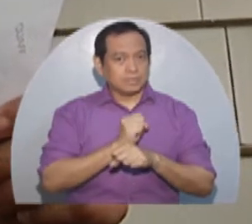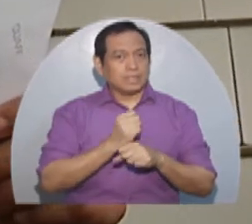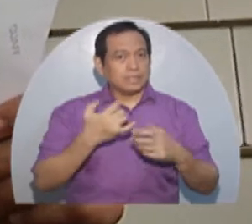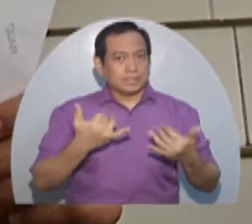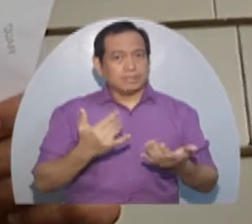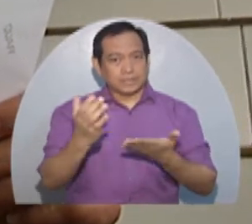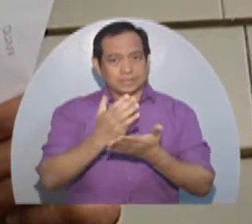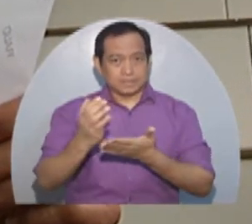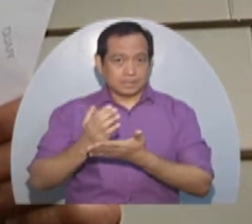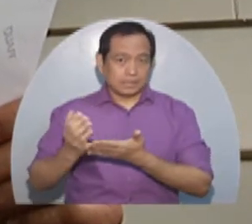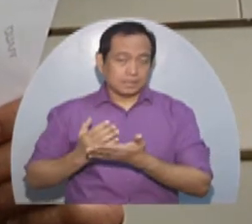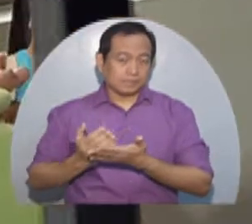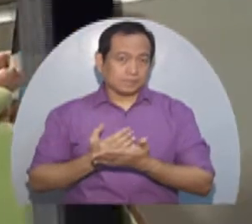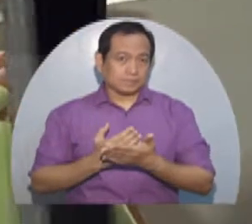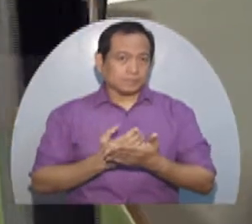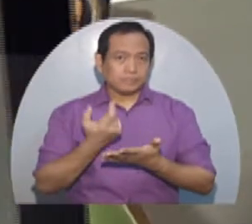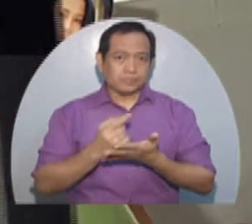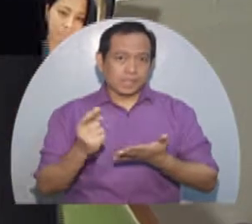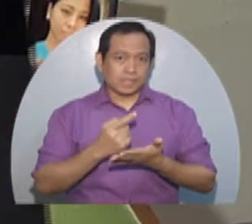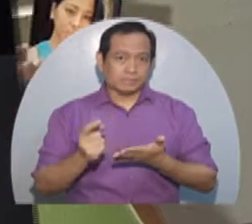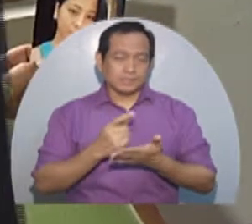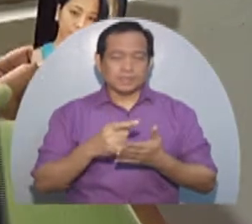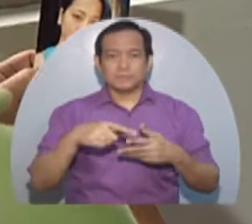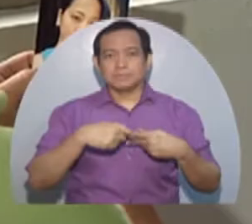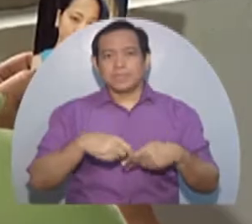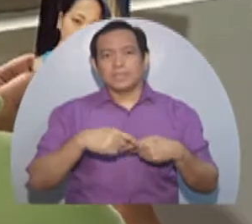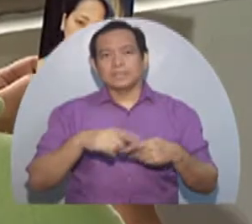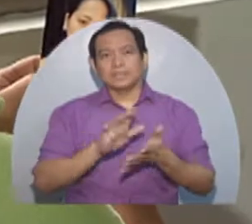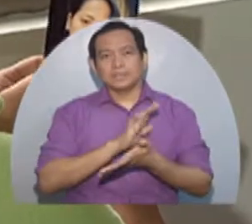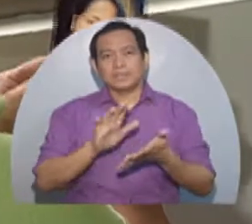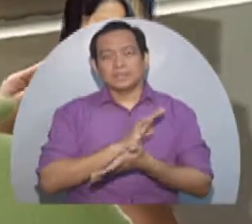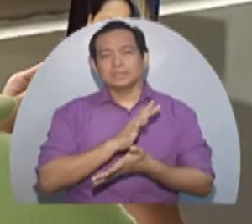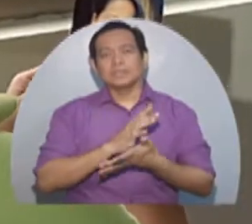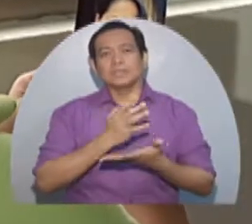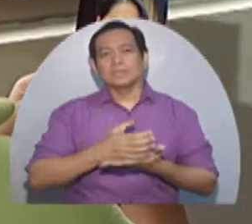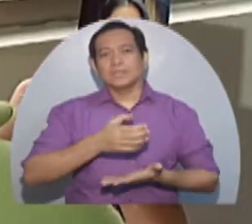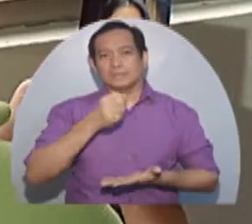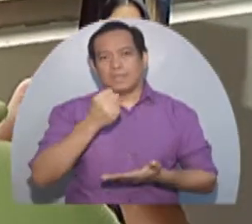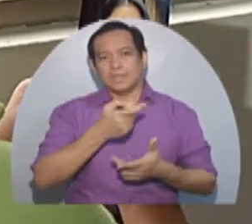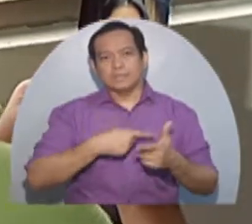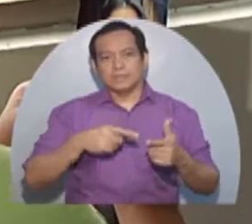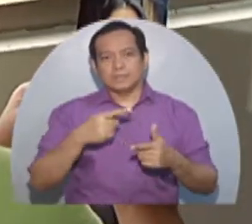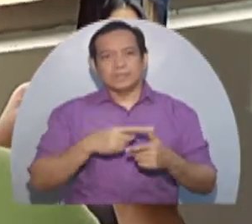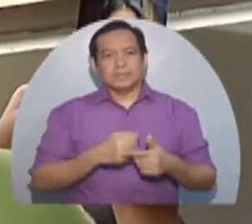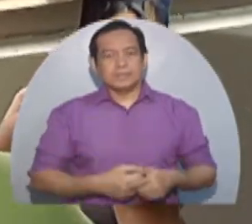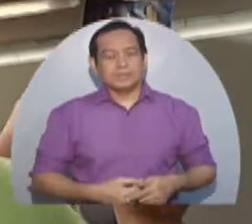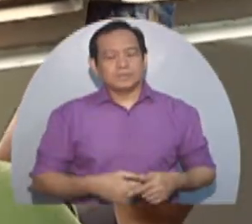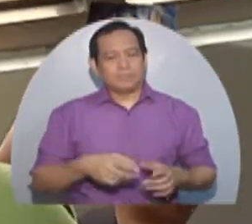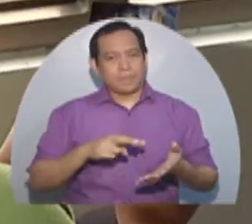ang pangangalakal. Opo. Yung pamumulot ng mga plastic, papel, bote, opo, mga